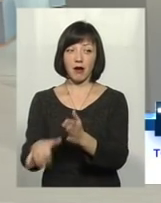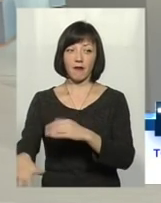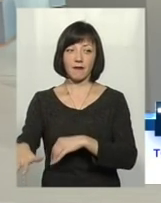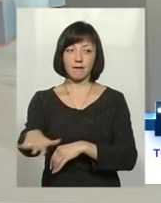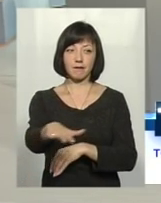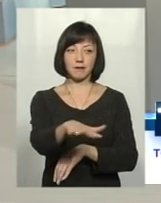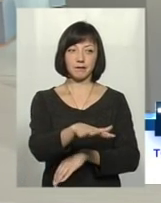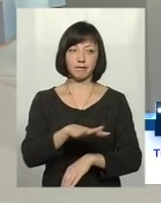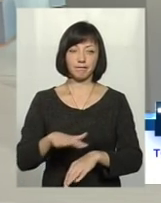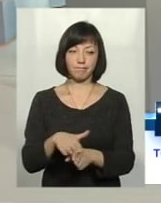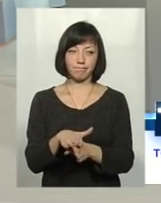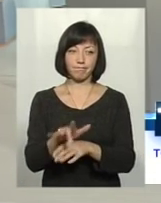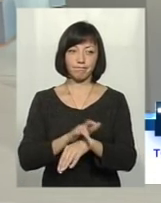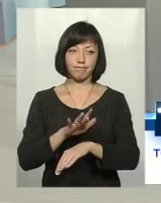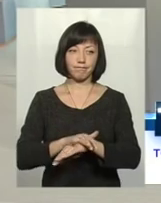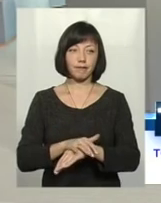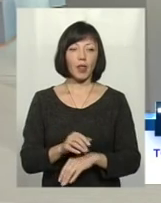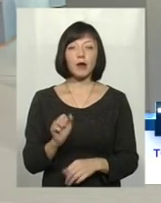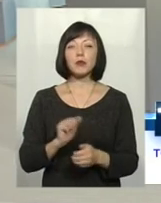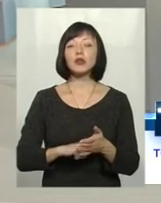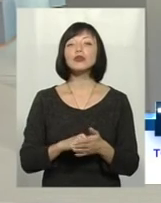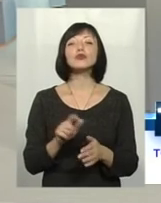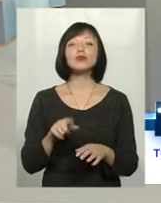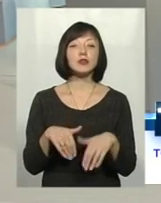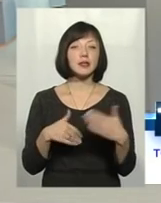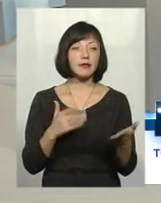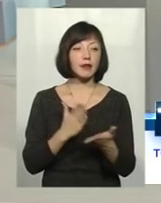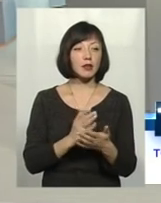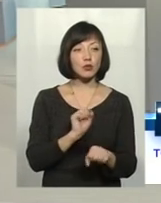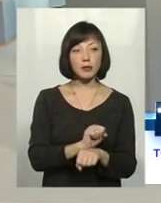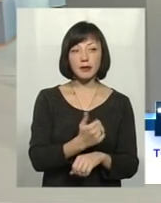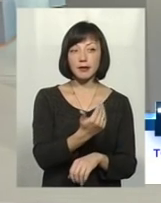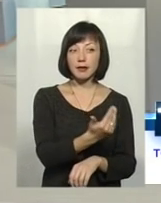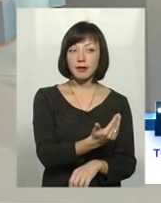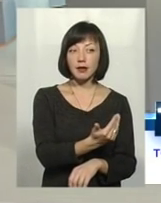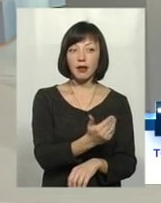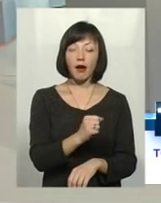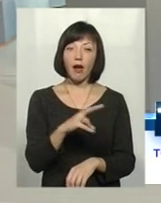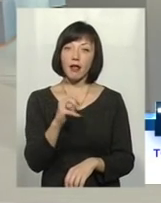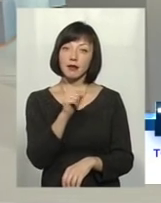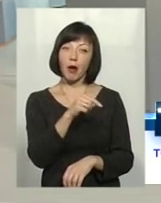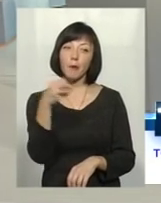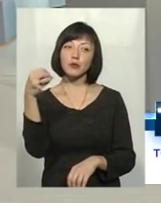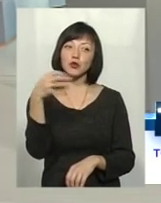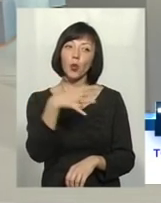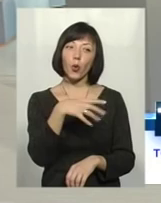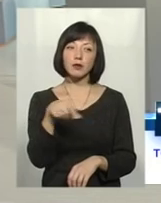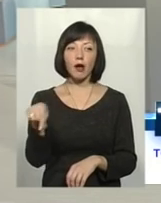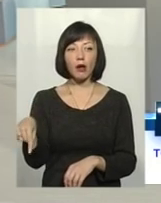територію. Причина в чому? Зліва є зупинка їхня, але там сонце, а